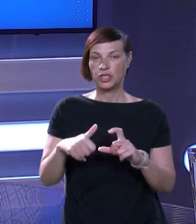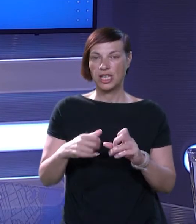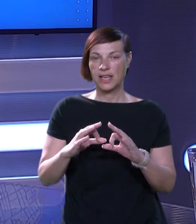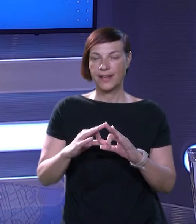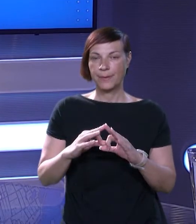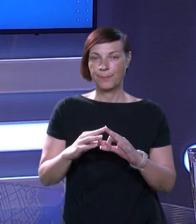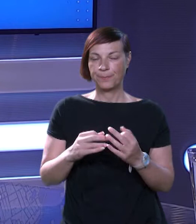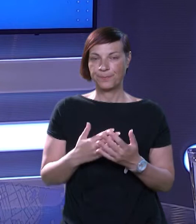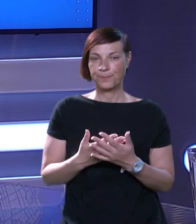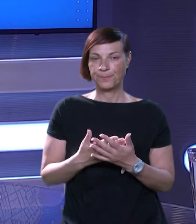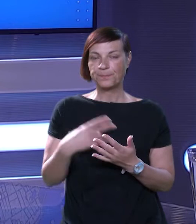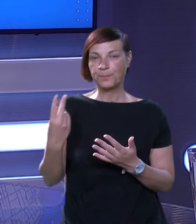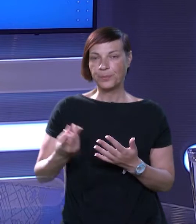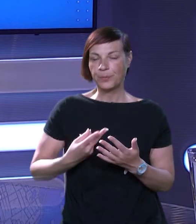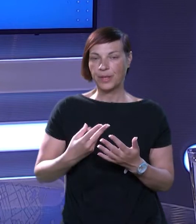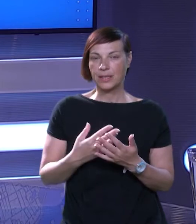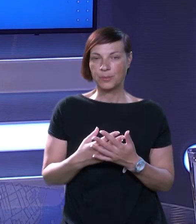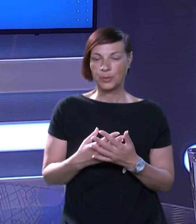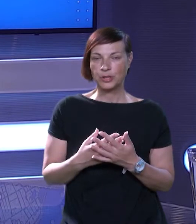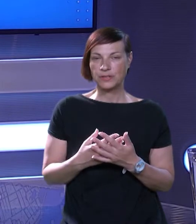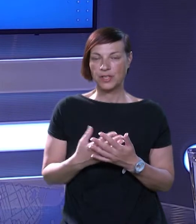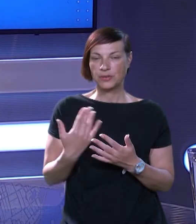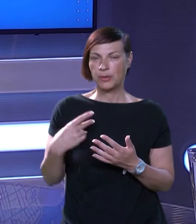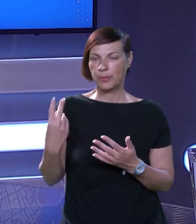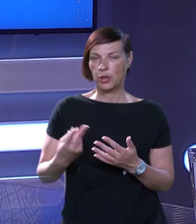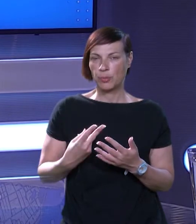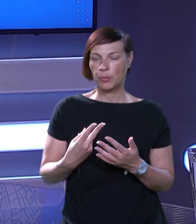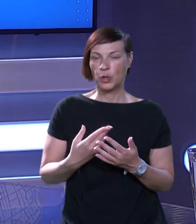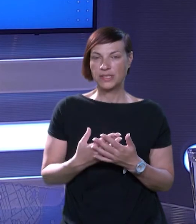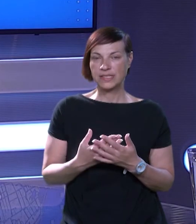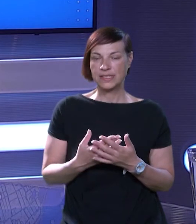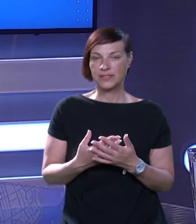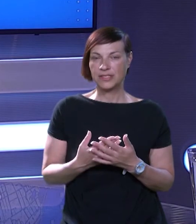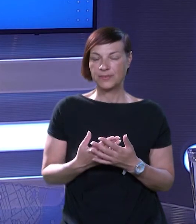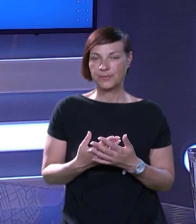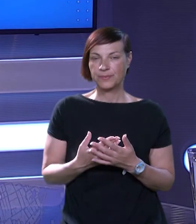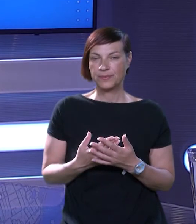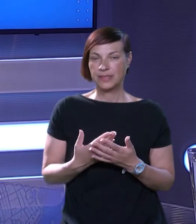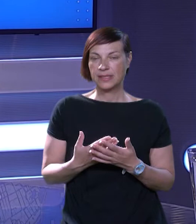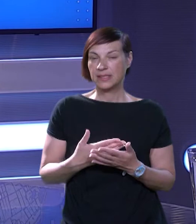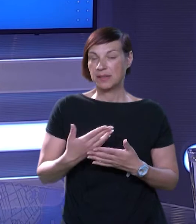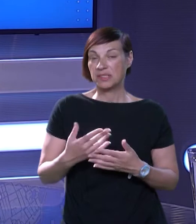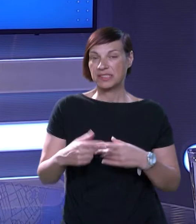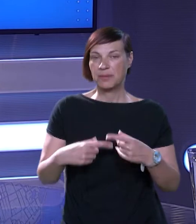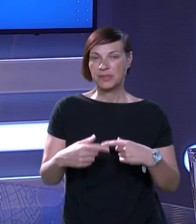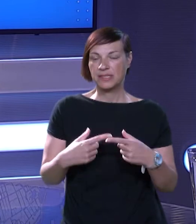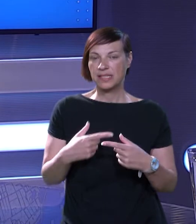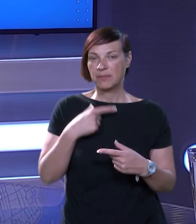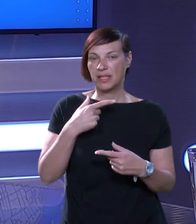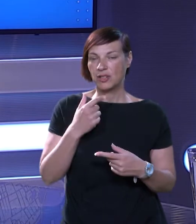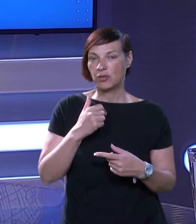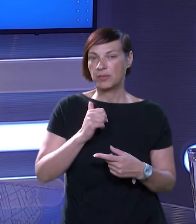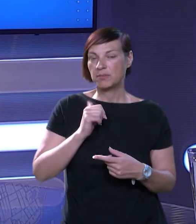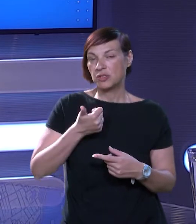Vučjaka i pozvao me, to je bio poziv sumanut jer sam tamo nešto snimala i rekao